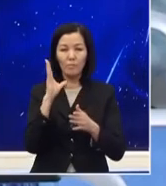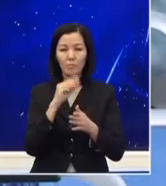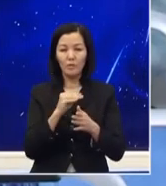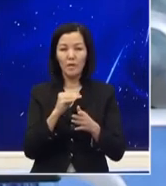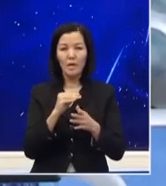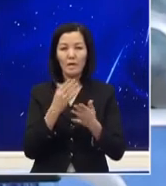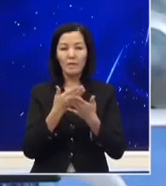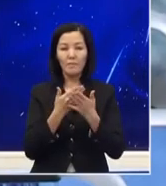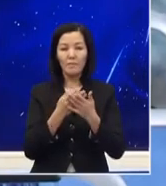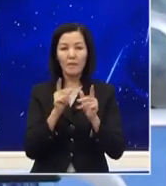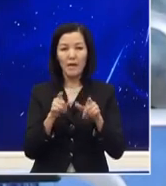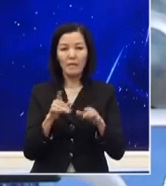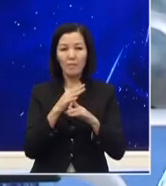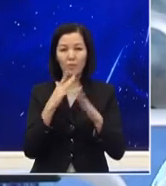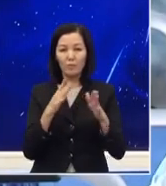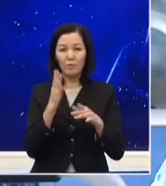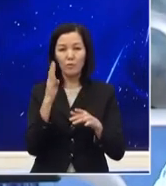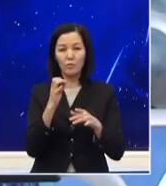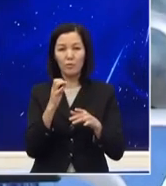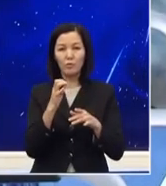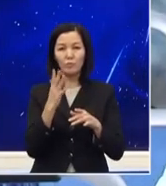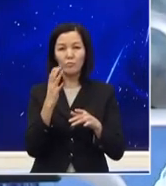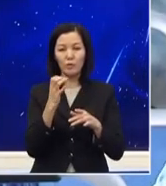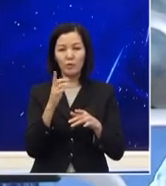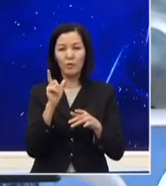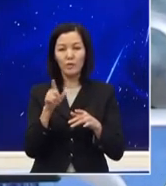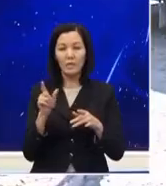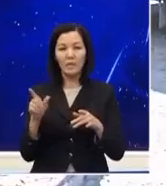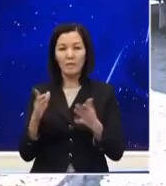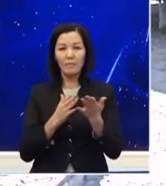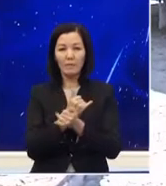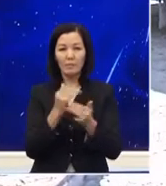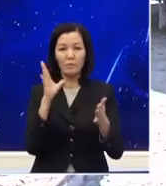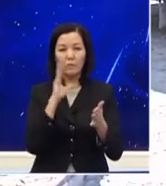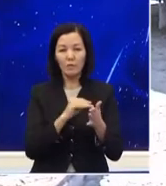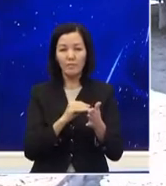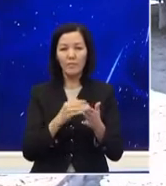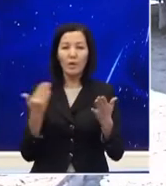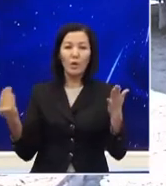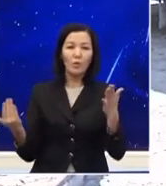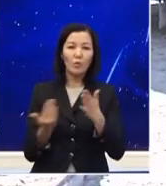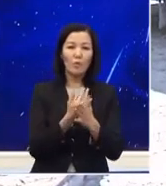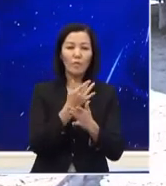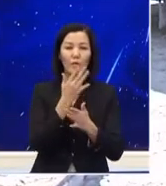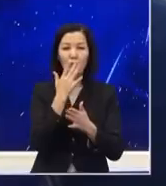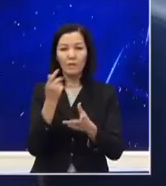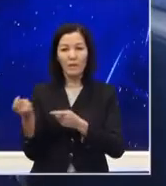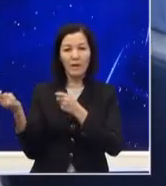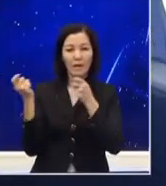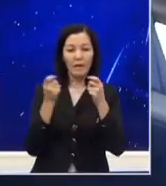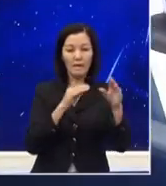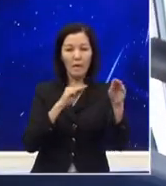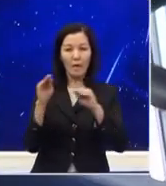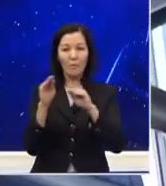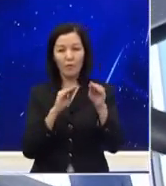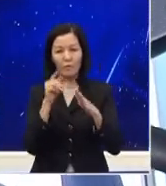жатса, пандемия кезінде біз 400-500-ге дейін қабылдаймыз. Бұл кешен соңғы үлгідегі шетелдің заманауи құрылғыларымен